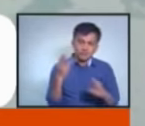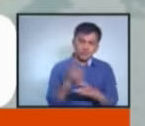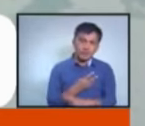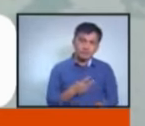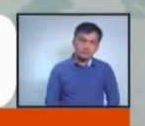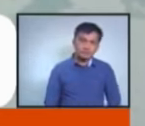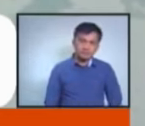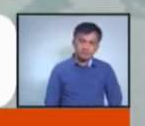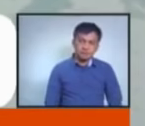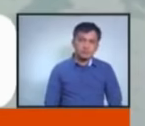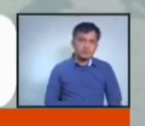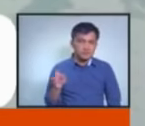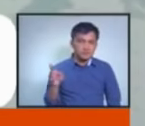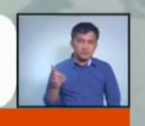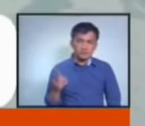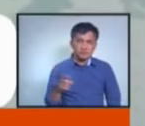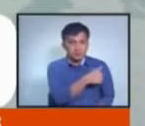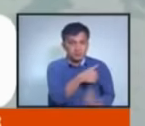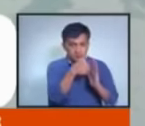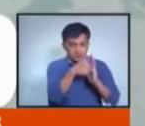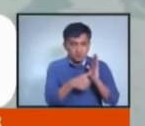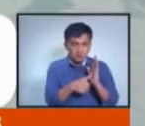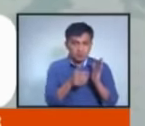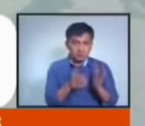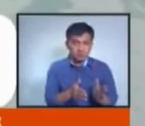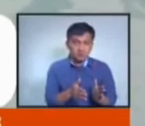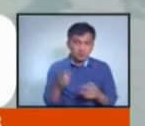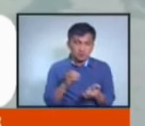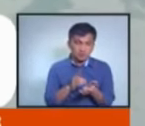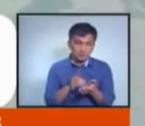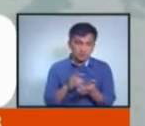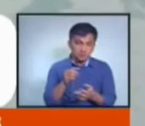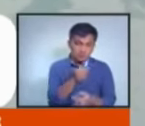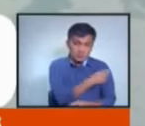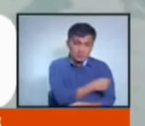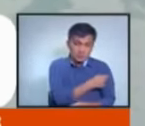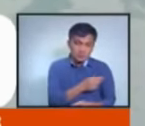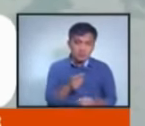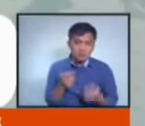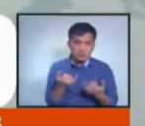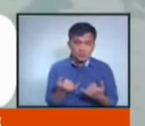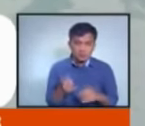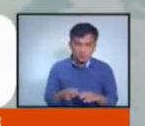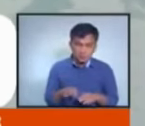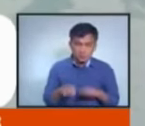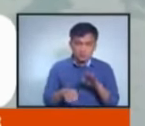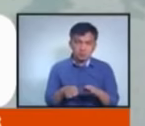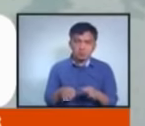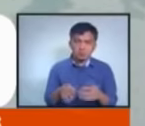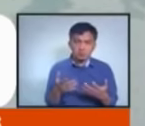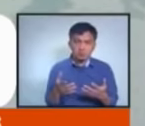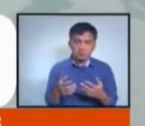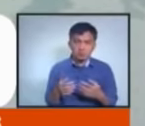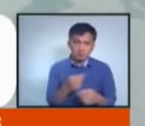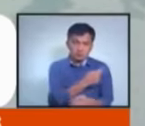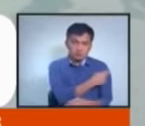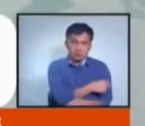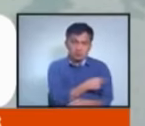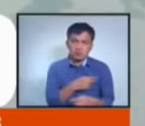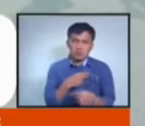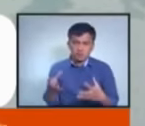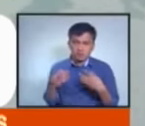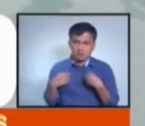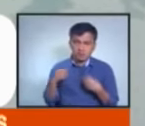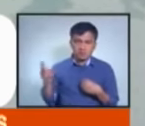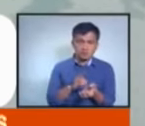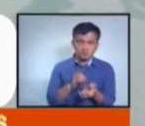yun. Yun po talaga unacceptable. Now, from now on, gagawa tayo ng mahakbang na wala nang ospital pang tatanggap